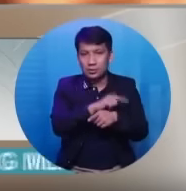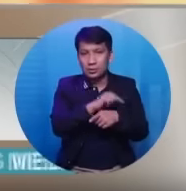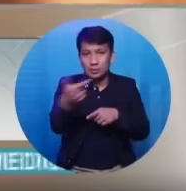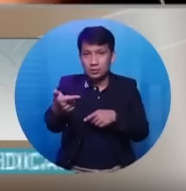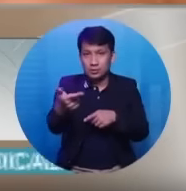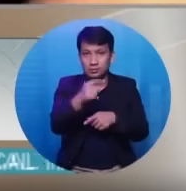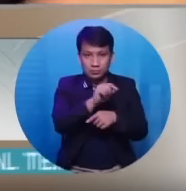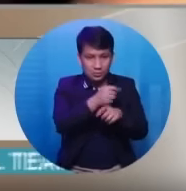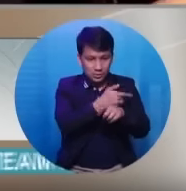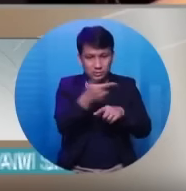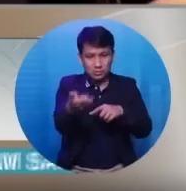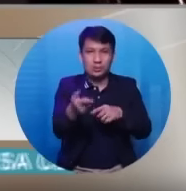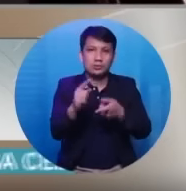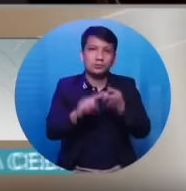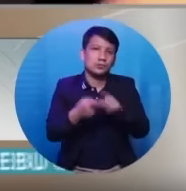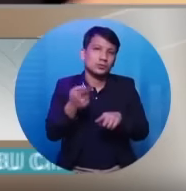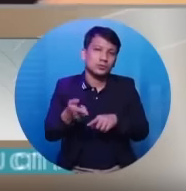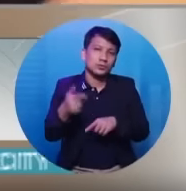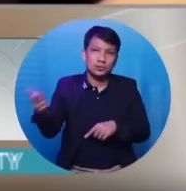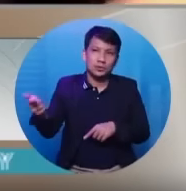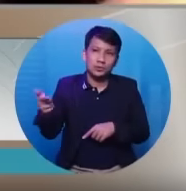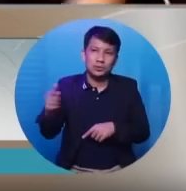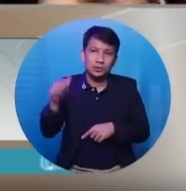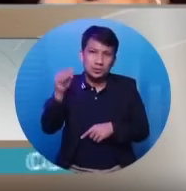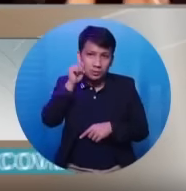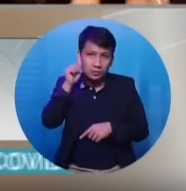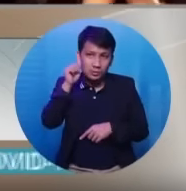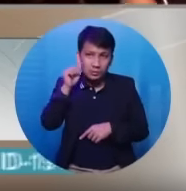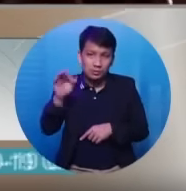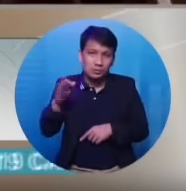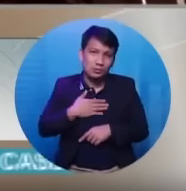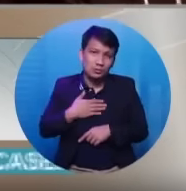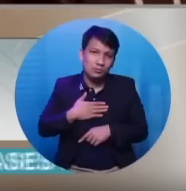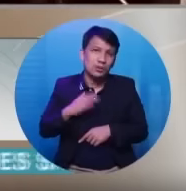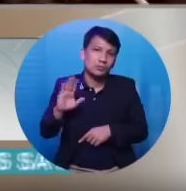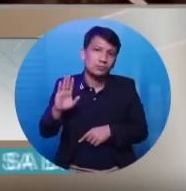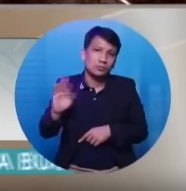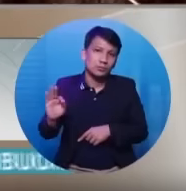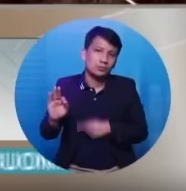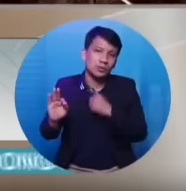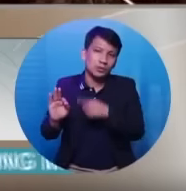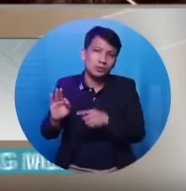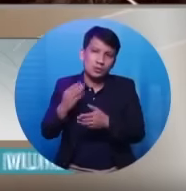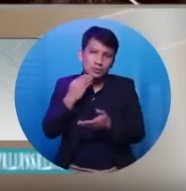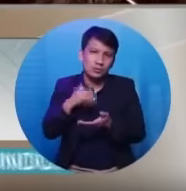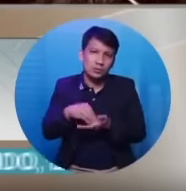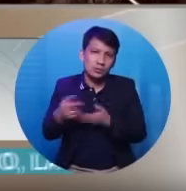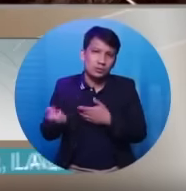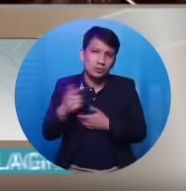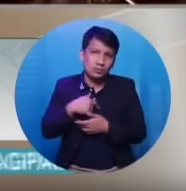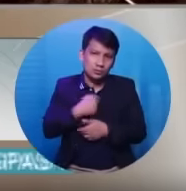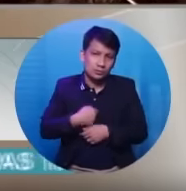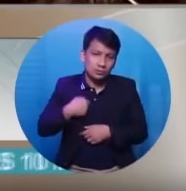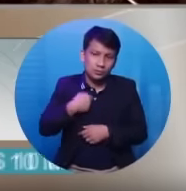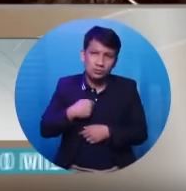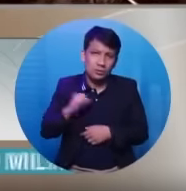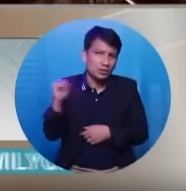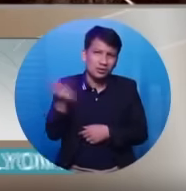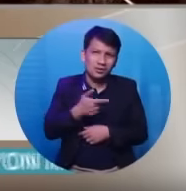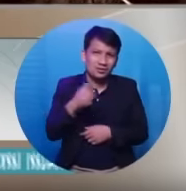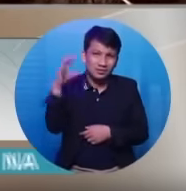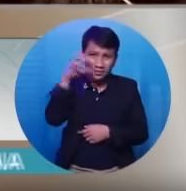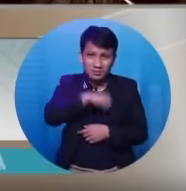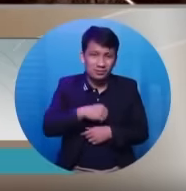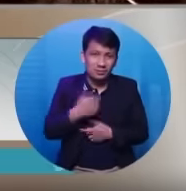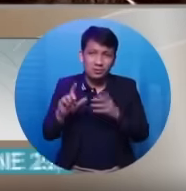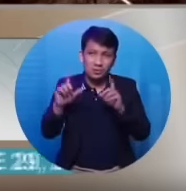Kenneth Gavilan, friends sa Facebook, me, Alfred, which is okay. My boyfriend. Yung ganung klaseng mensahe niya sa inyo na pasensya mo na lahat, pinagsisilosan, yung